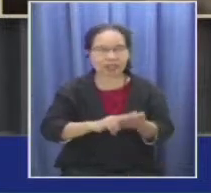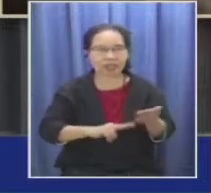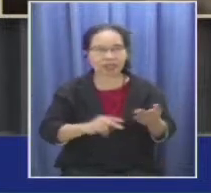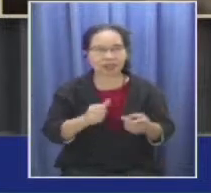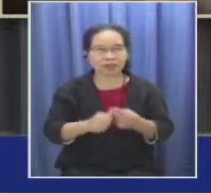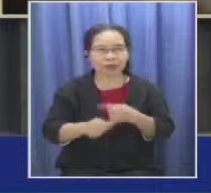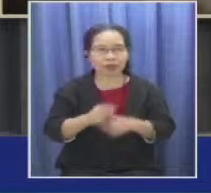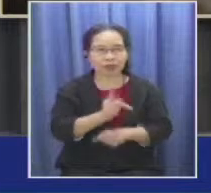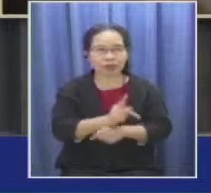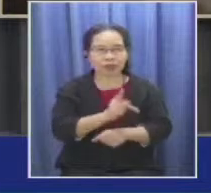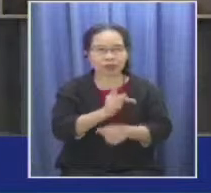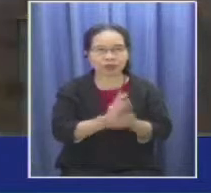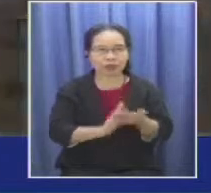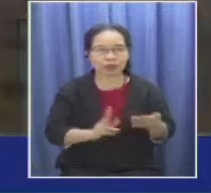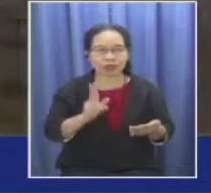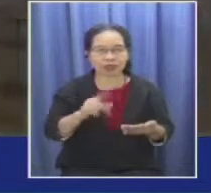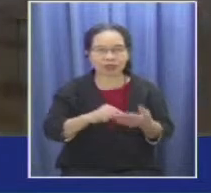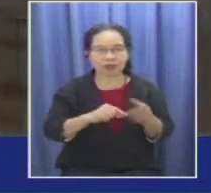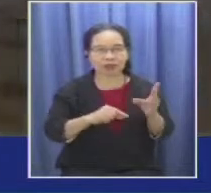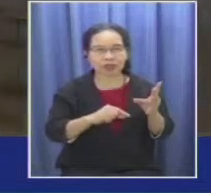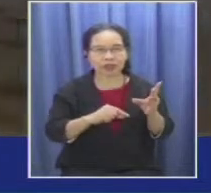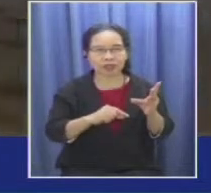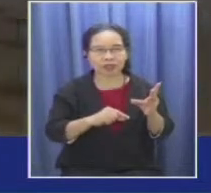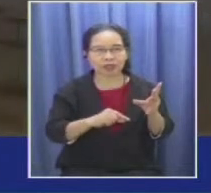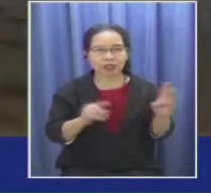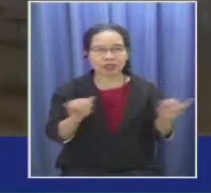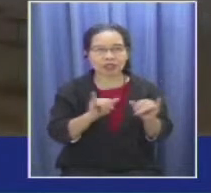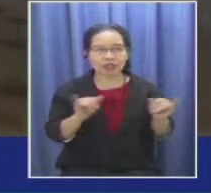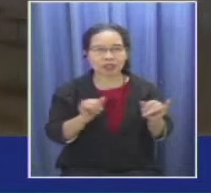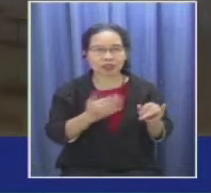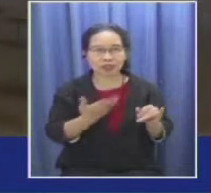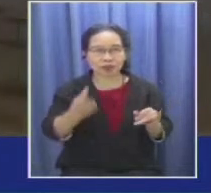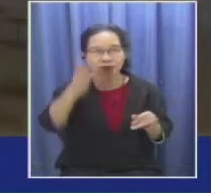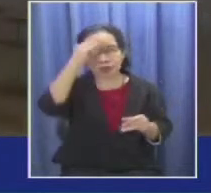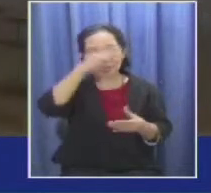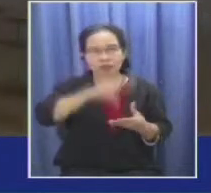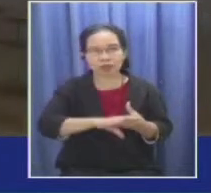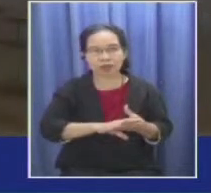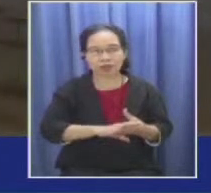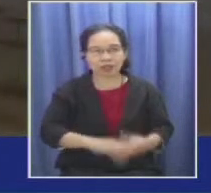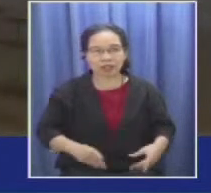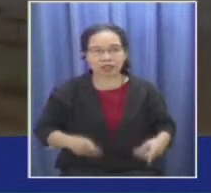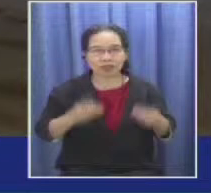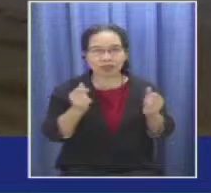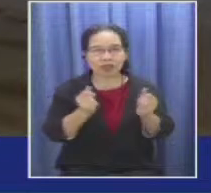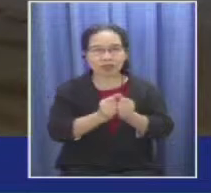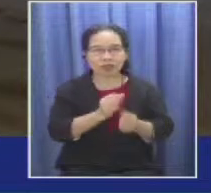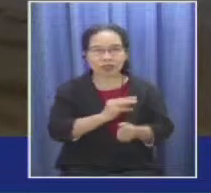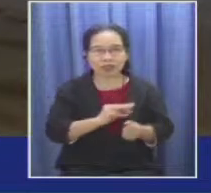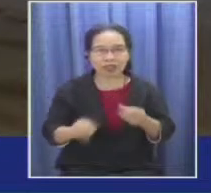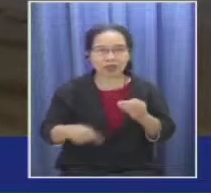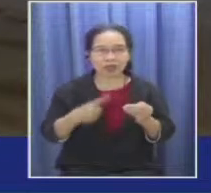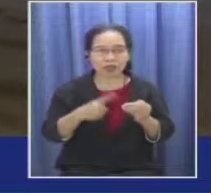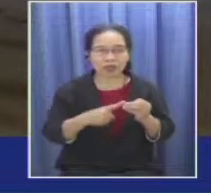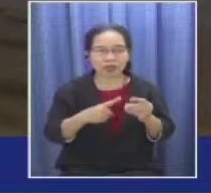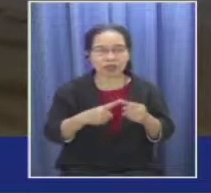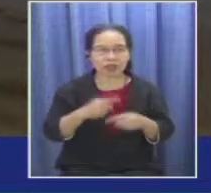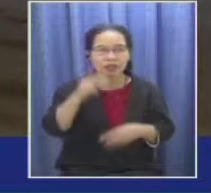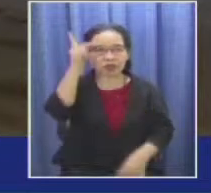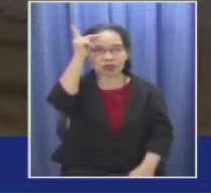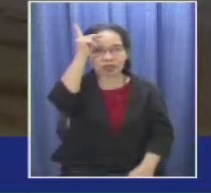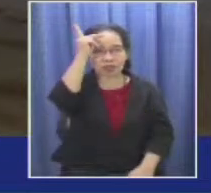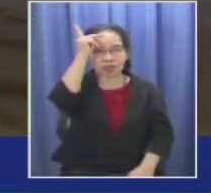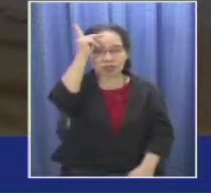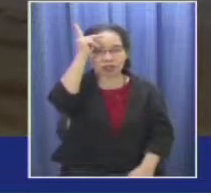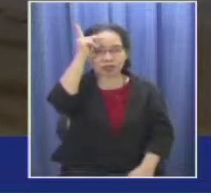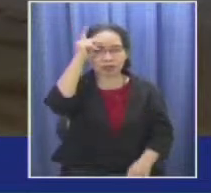moyɛ awarefo okunu ne wɔyere na sɛ mo manka mu a mo firi sɛ wo Nyankopɔn betie mo mpae